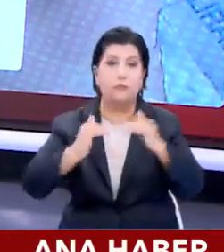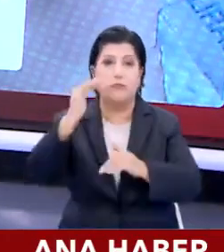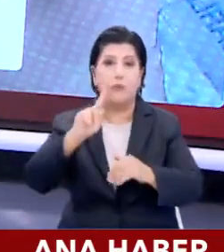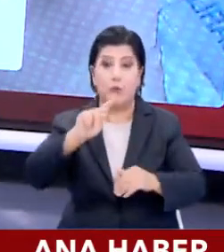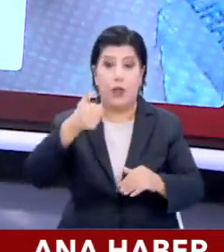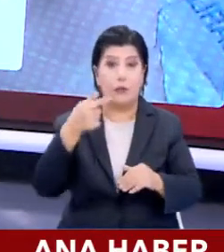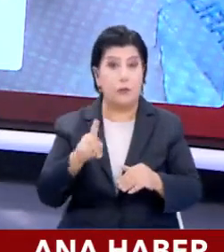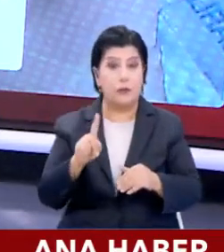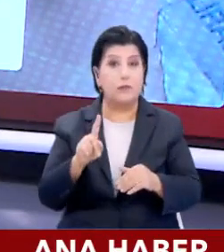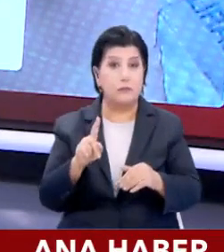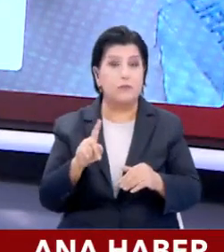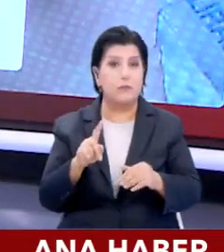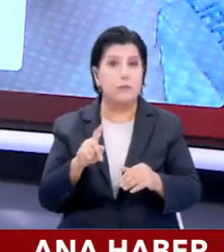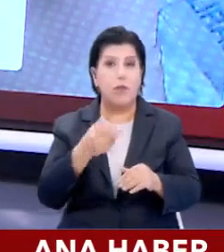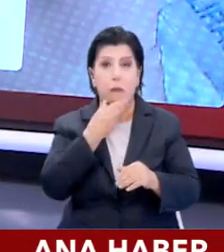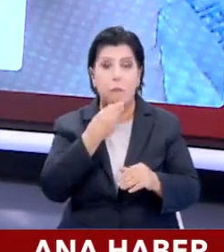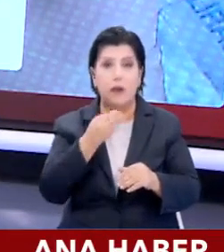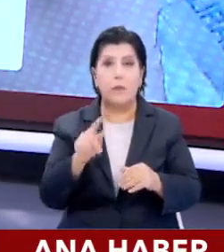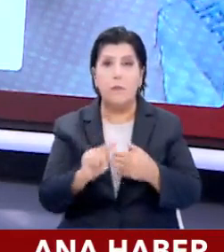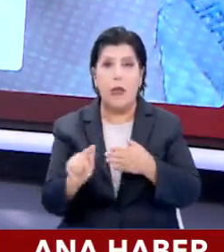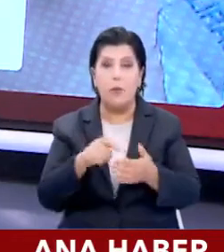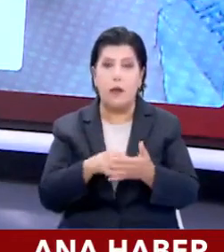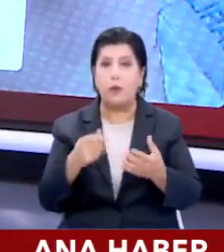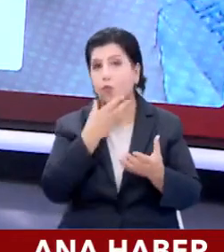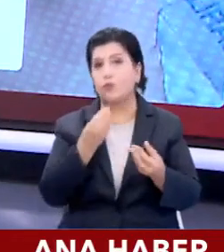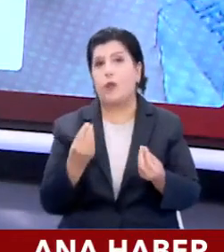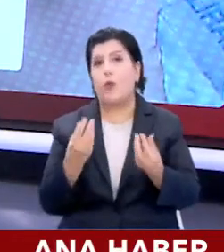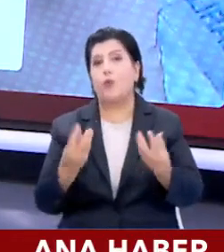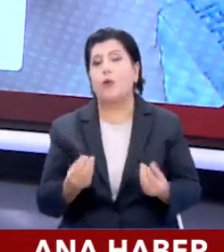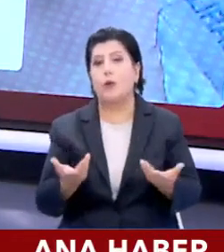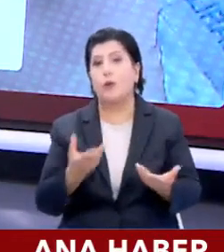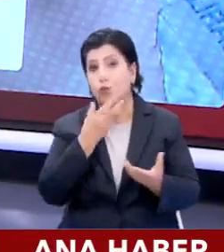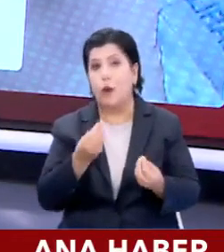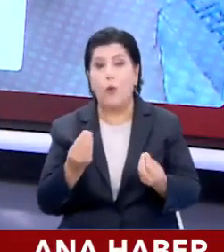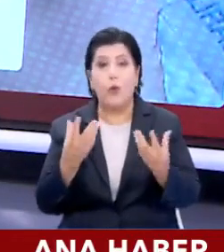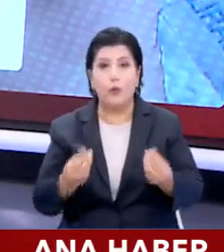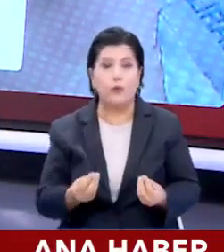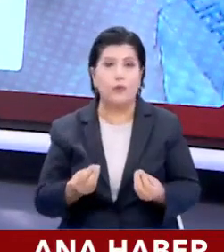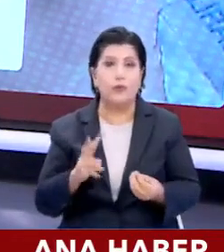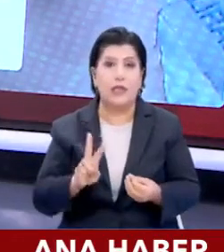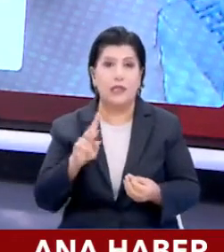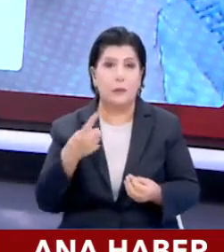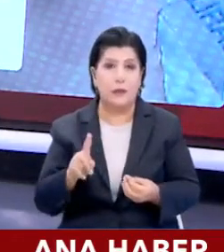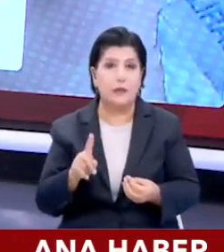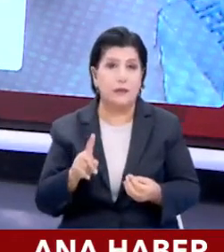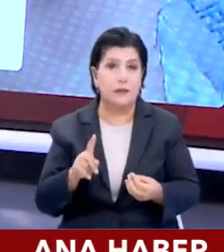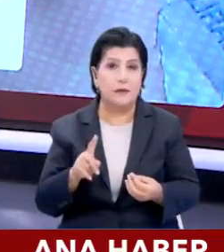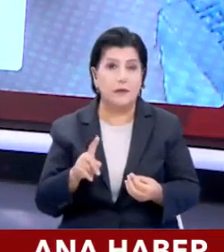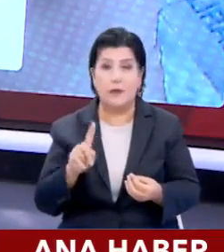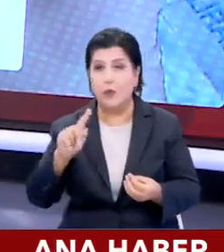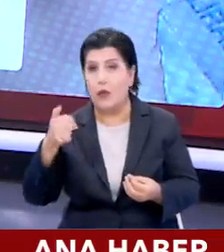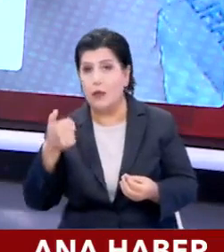yükselecek yani 16.465 TL olursa memur emeklisinin maaşı için çok güzel olur yani çok güzel olur yani 7.900.000 TL